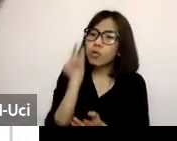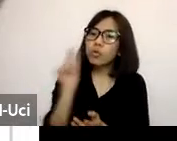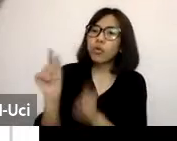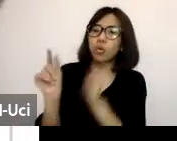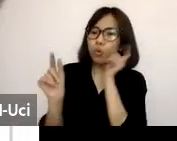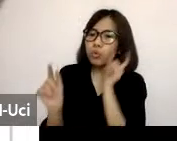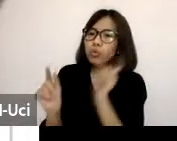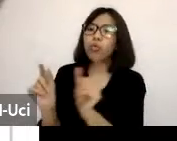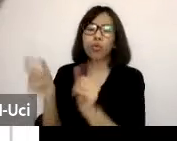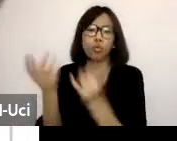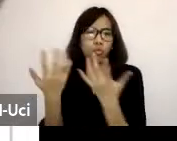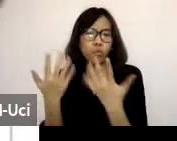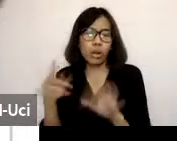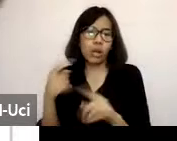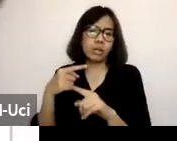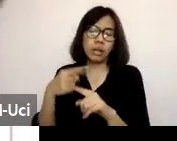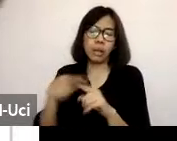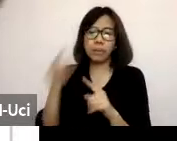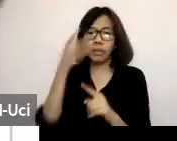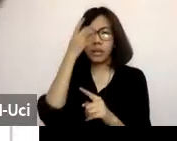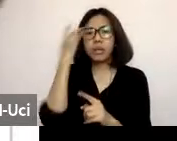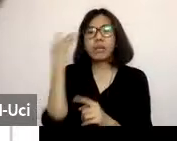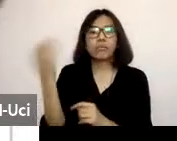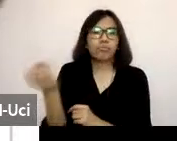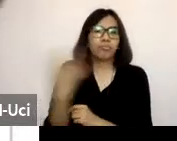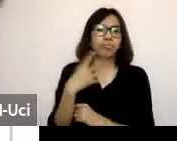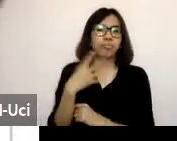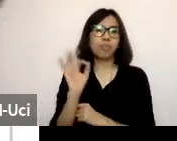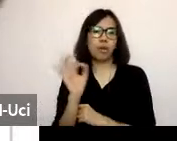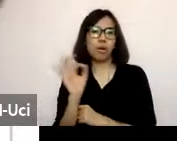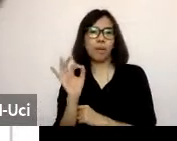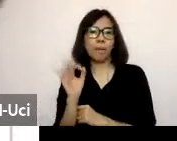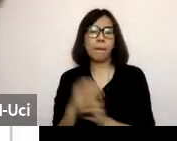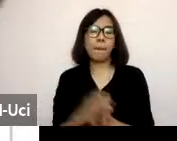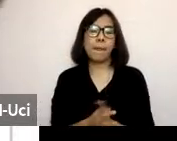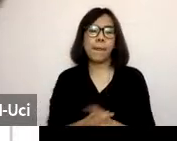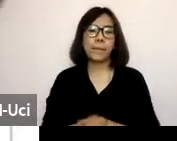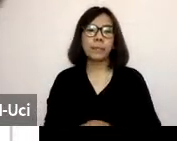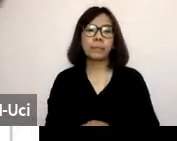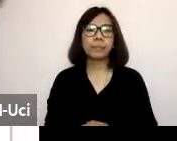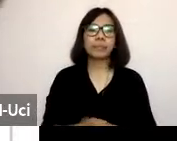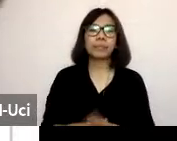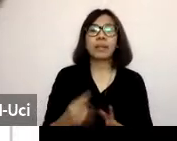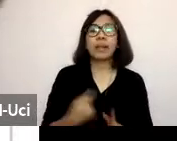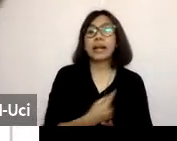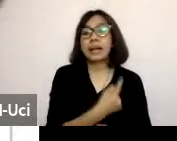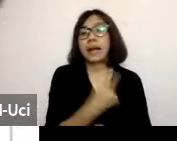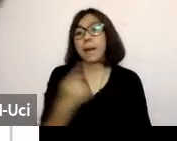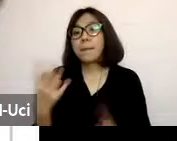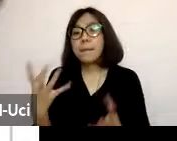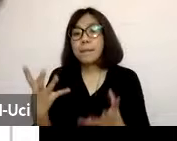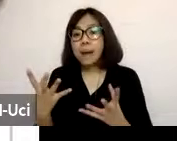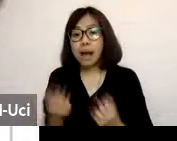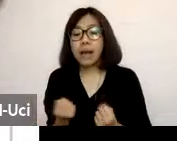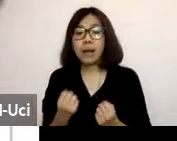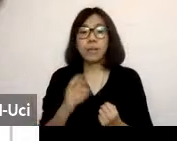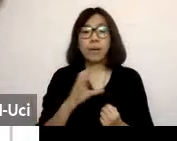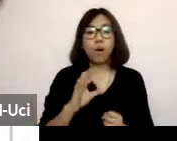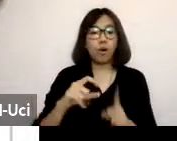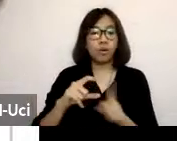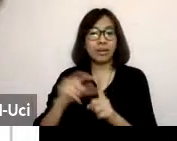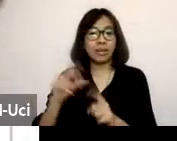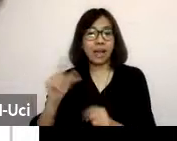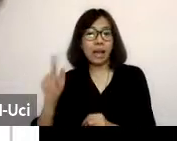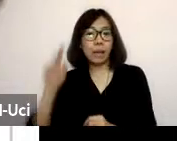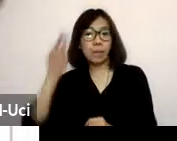resolusi yang sudah dibangun di internal masing-masing eh pas pom Jadi kami semua berharap untuk hoodia digagas oleh